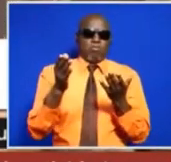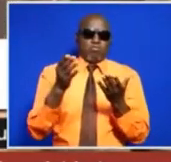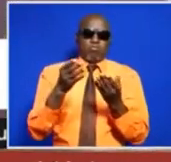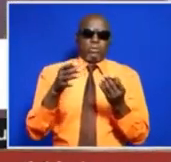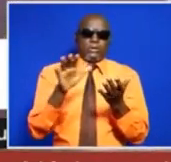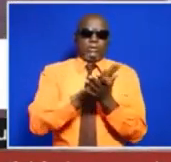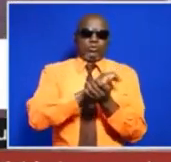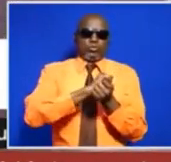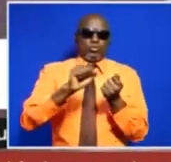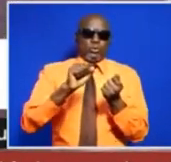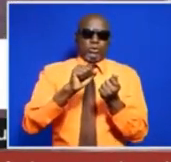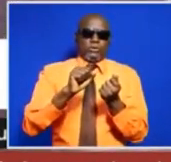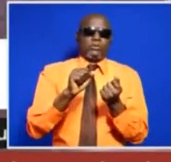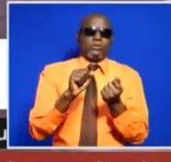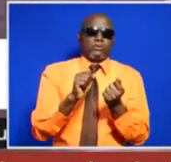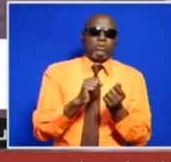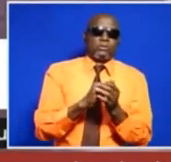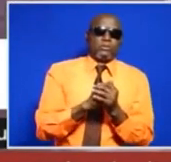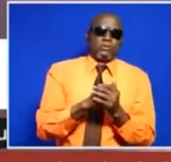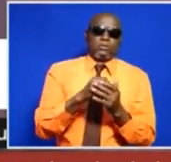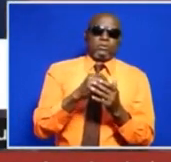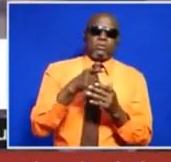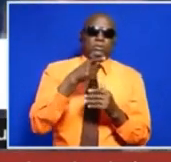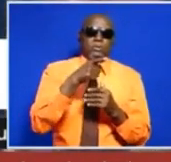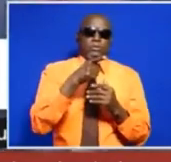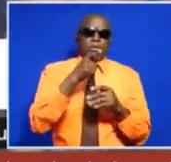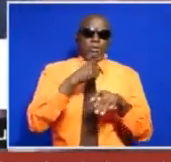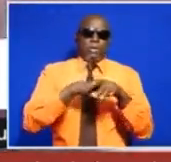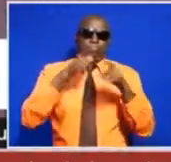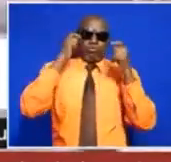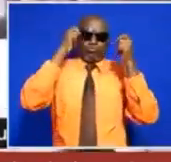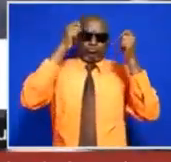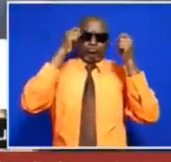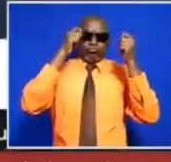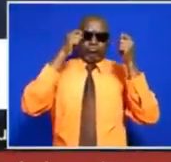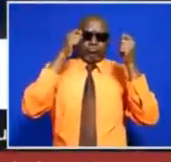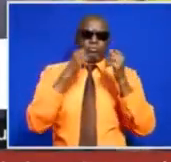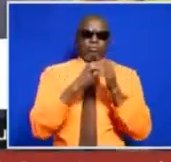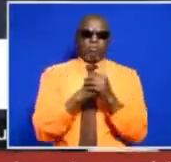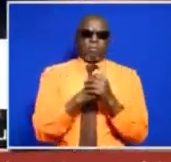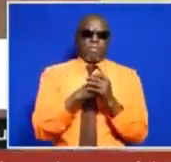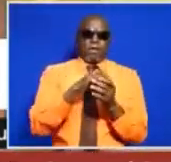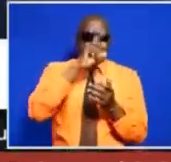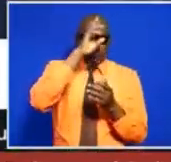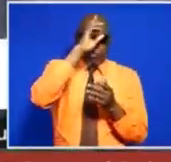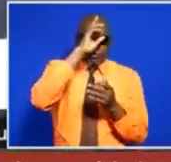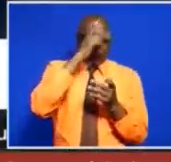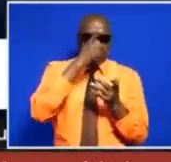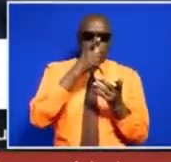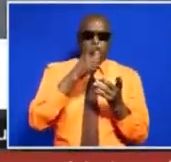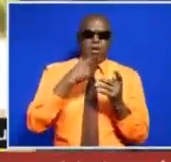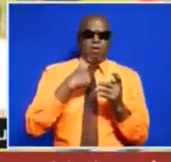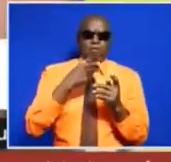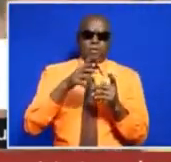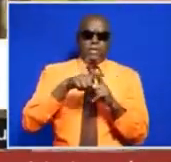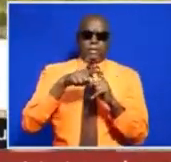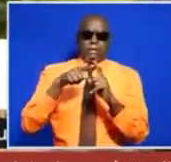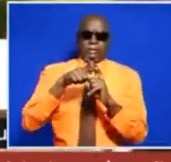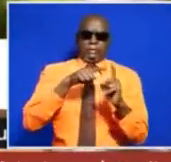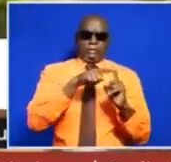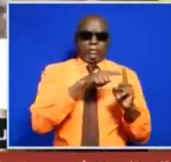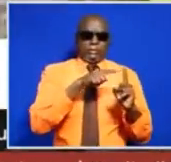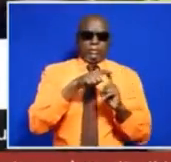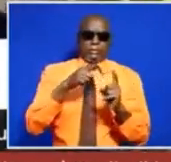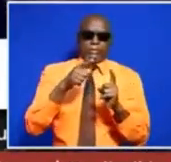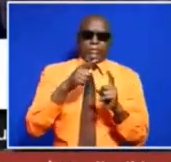maandamano ya kumshinikiza waziri mkuu Sheikh Hasina kujiuzulu. Maafisa kadhaa wa polisi pia waliuawa wakati wa maandamano hayo. Zaidi ya